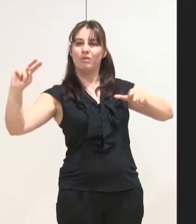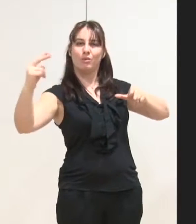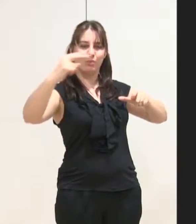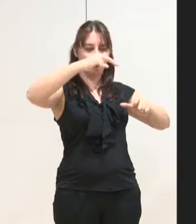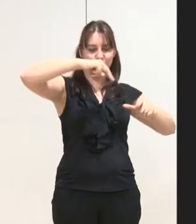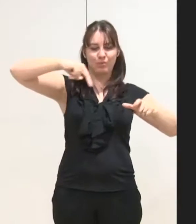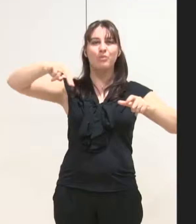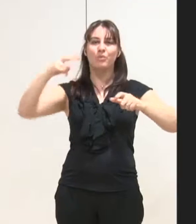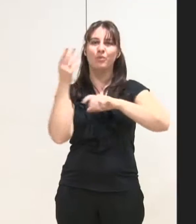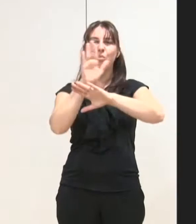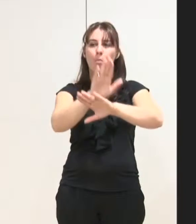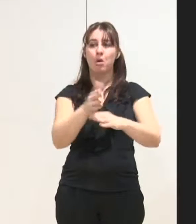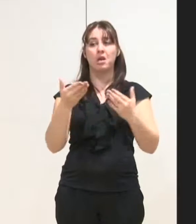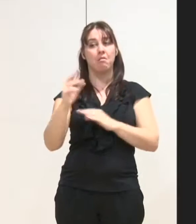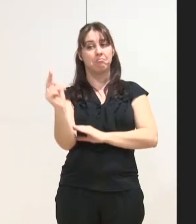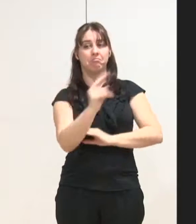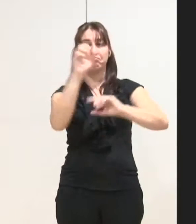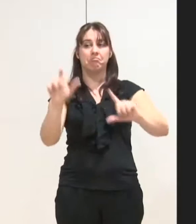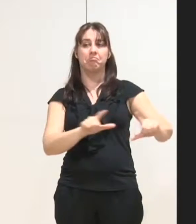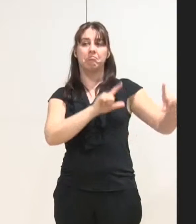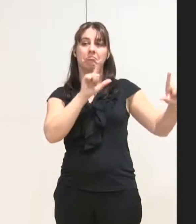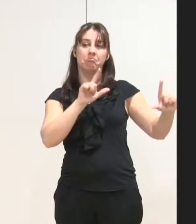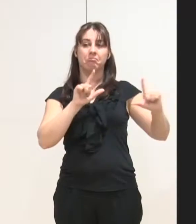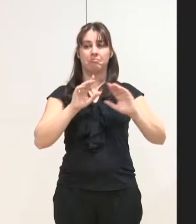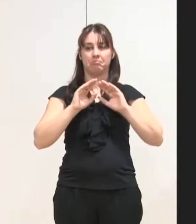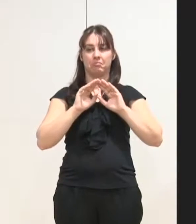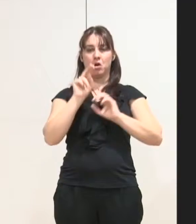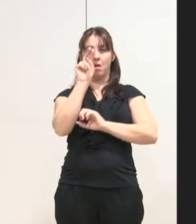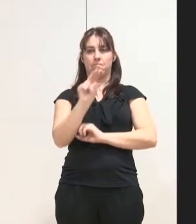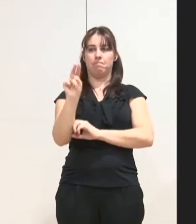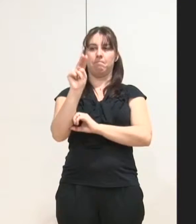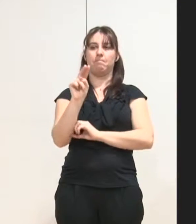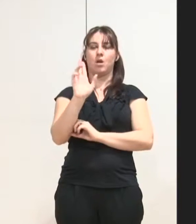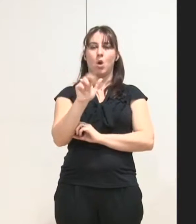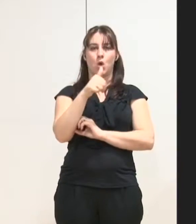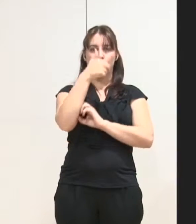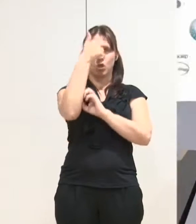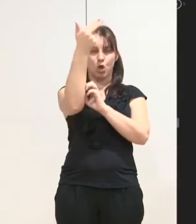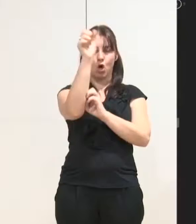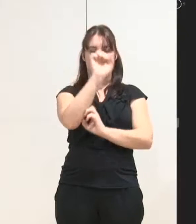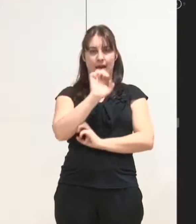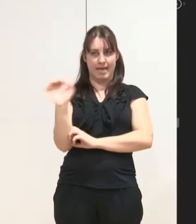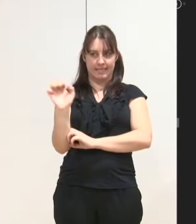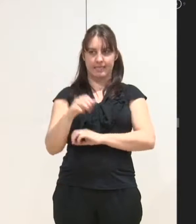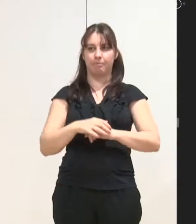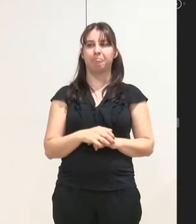du groupe scolaire. Donc là, vous avez une vue depuis la partie nord-est.